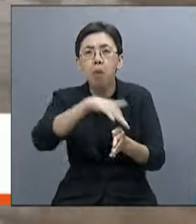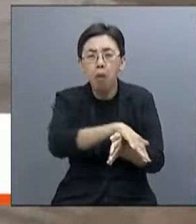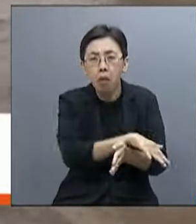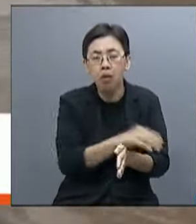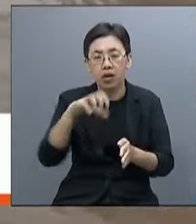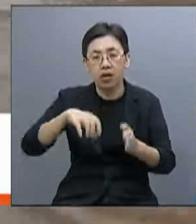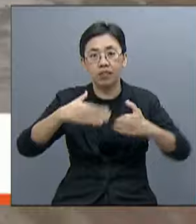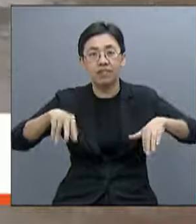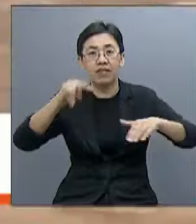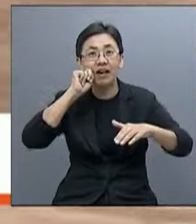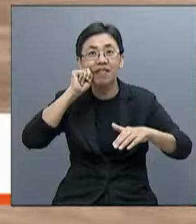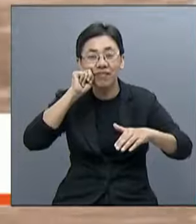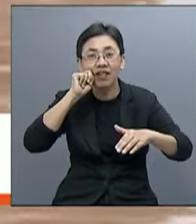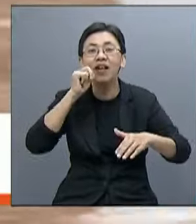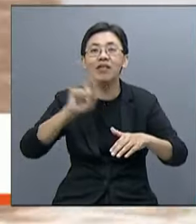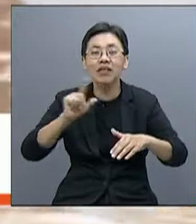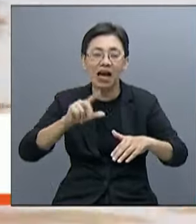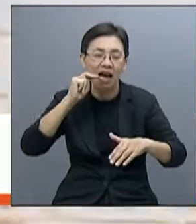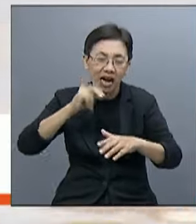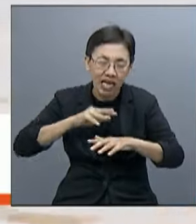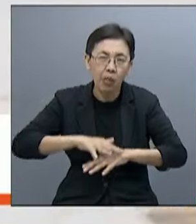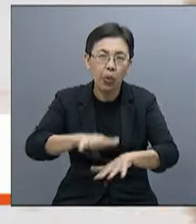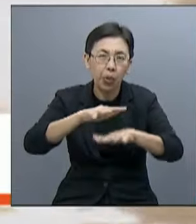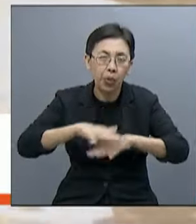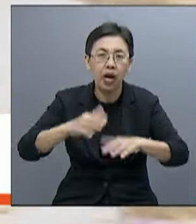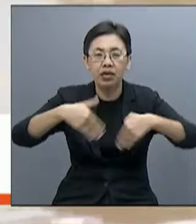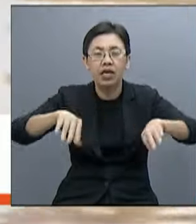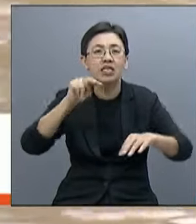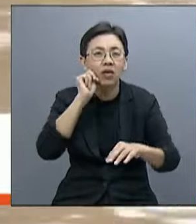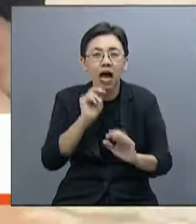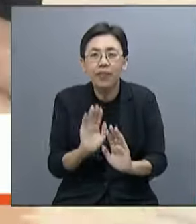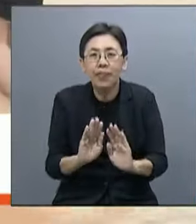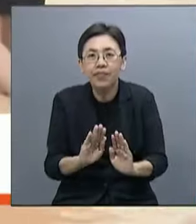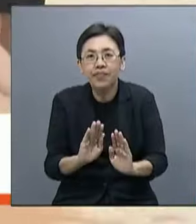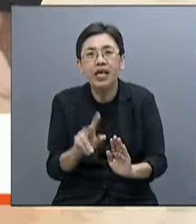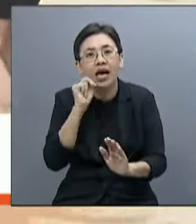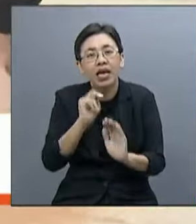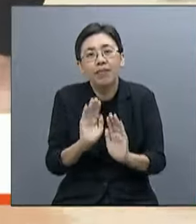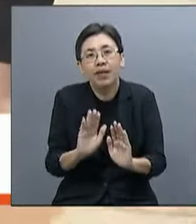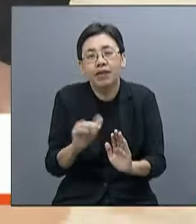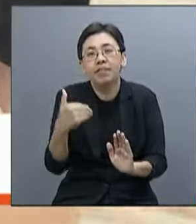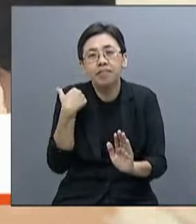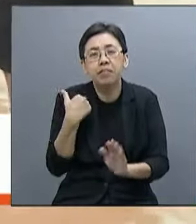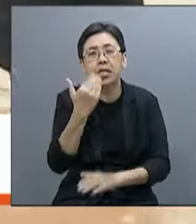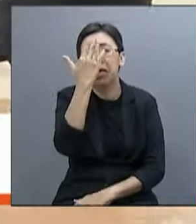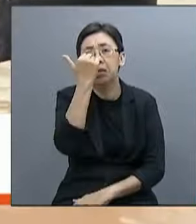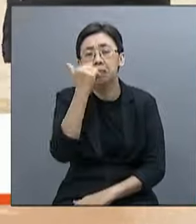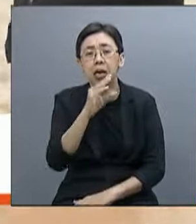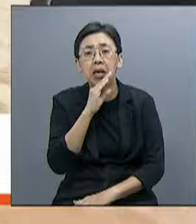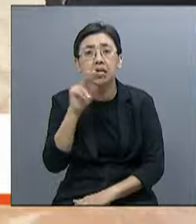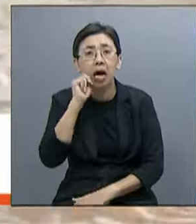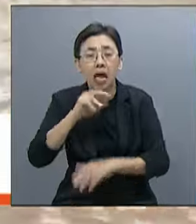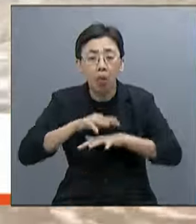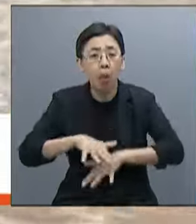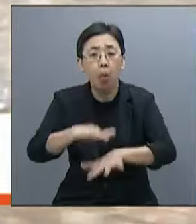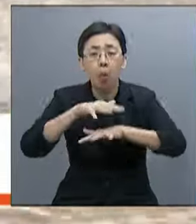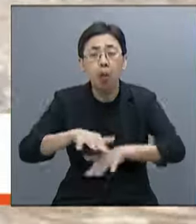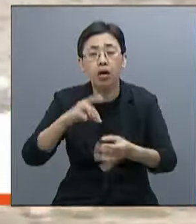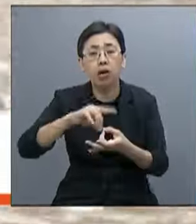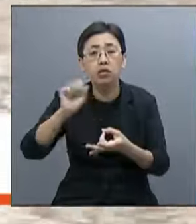ทานก็อัดน้ำเข้าไปในพื้นที่ชลประทานนะครับให้ช่วยเก็บน้ำไว้ด้วยเพราะไม่งั้นนี่ถ้าน้ำวิ่งผ่านสุโขทั